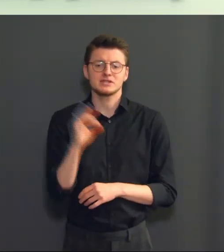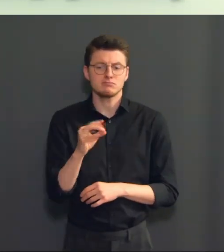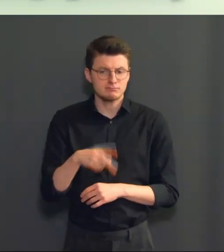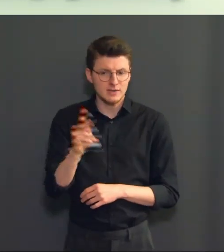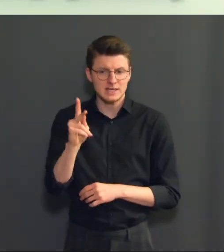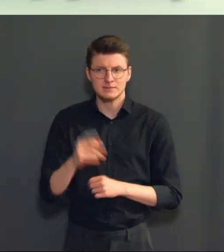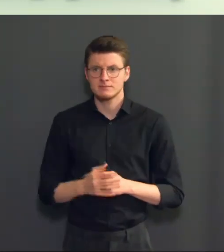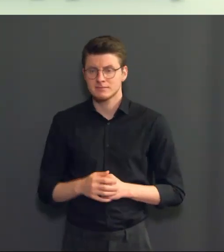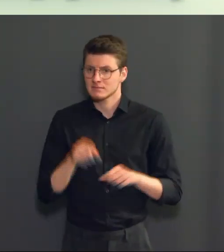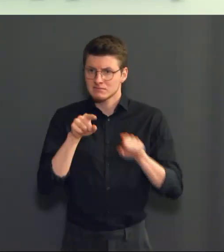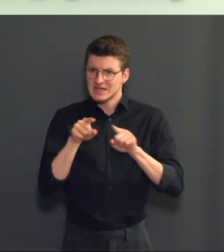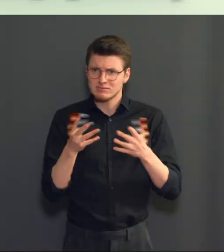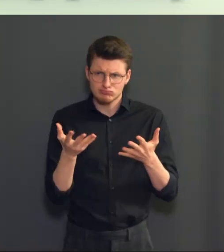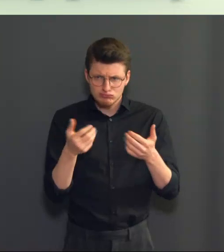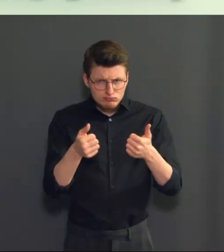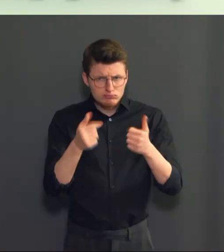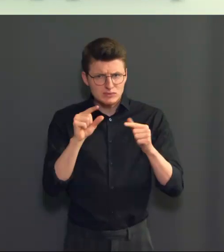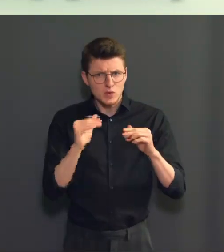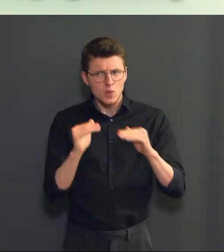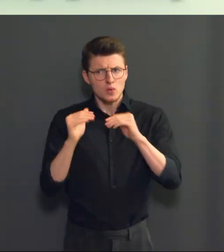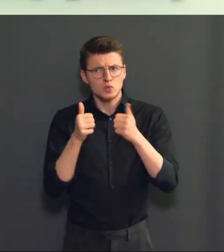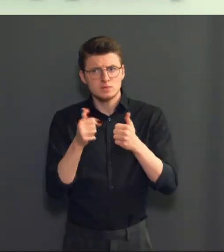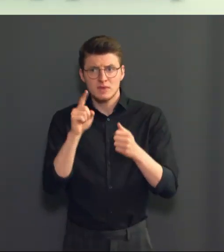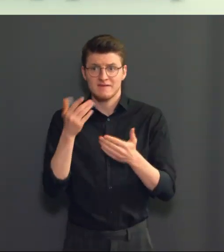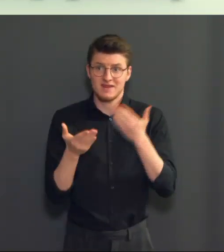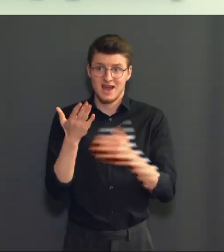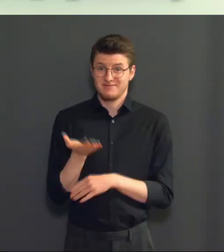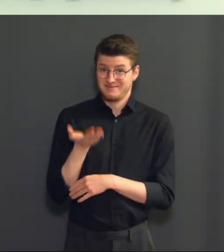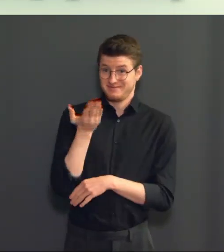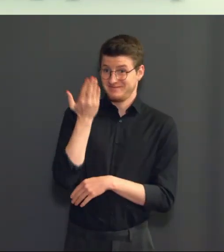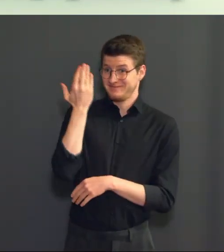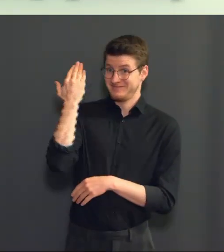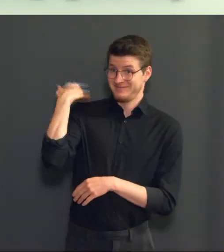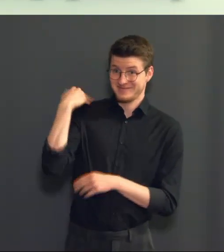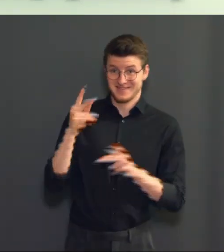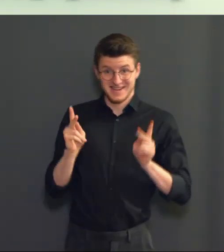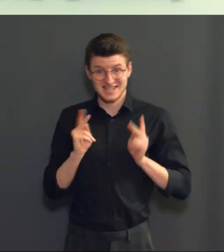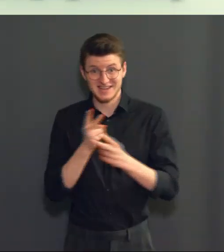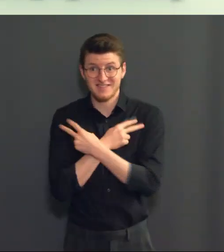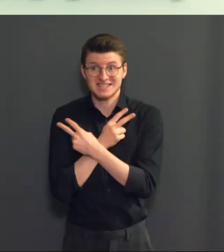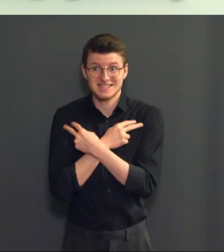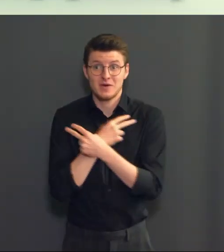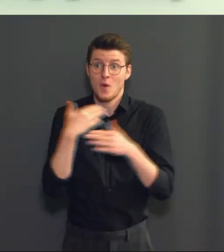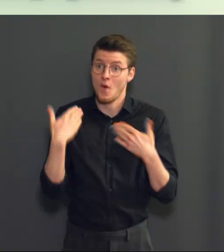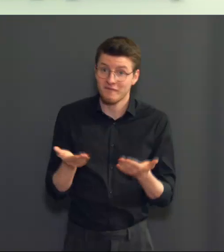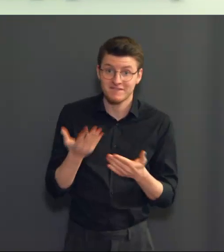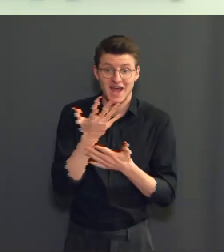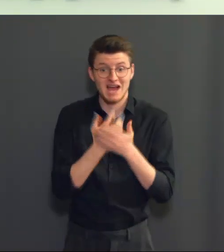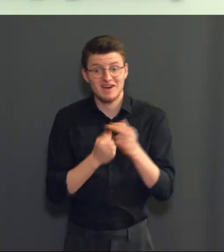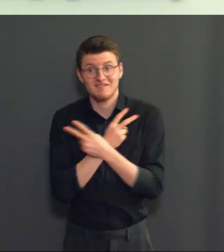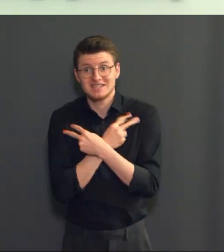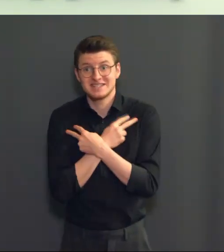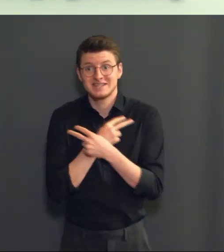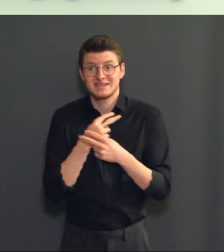vrij hoge waarde, maar nog altijd lager dan wat we bijvoorbeeld gezien hebben in de kerstvakantie of de herfstvakantie.